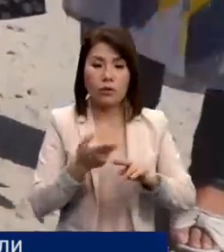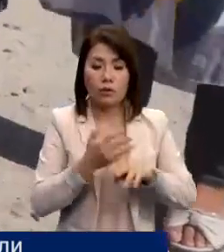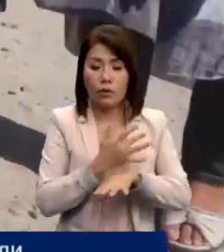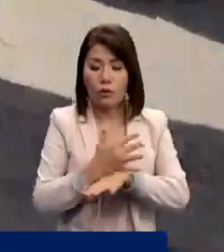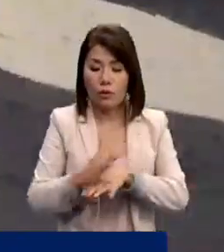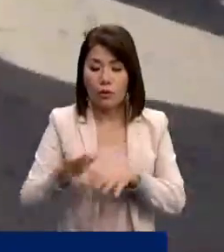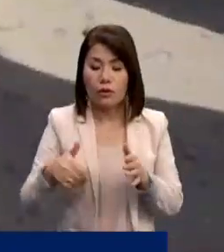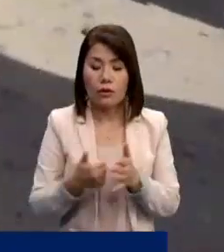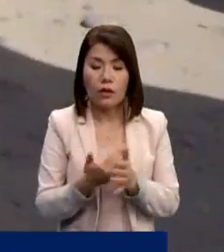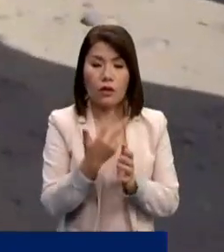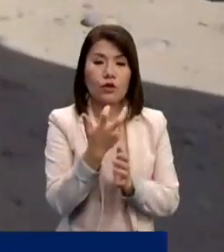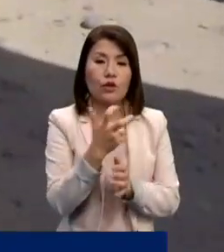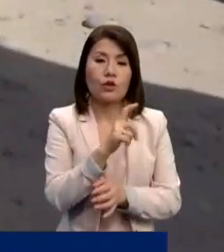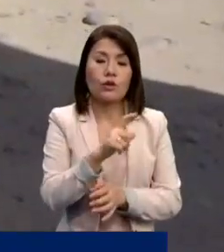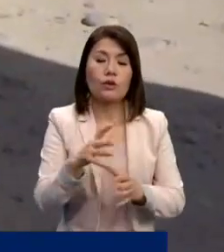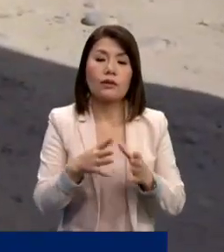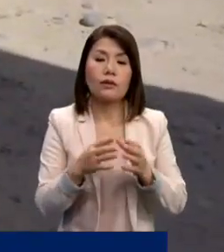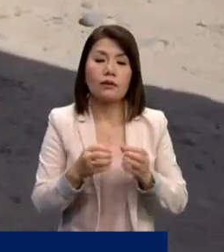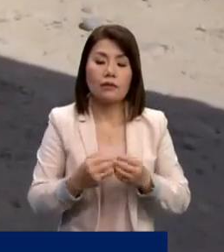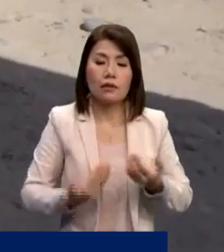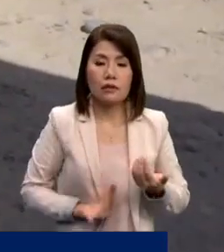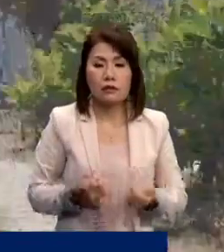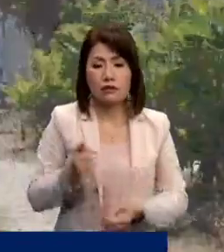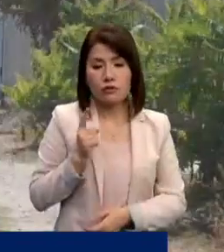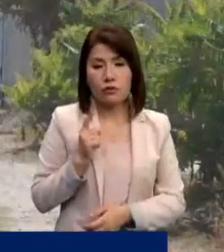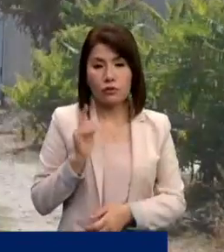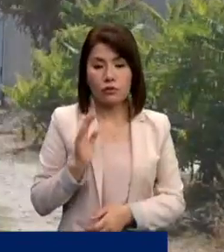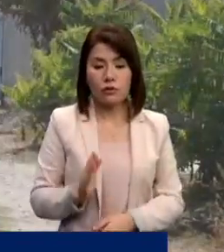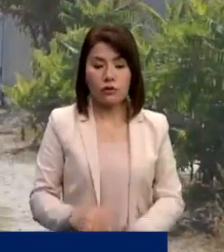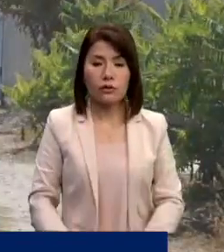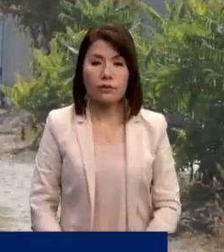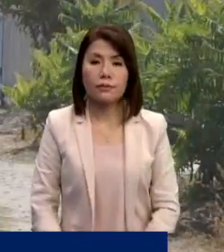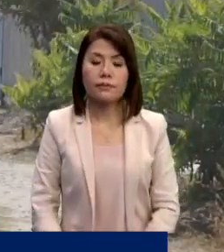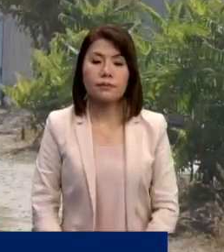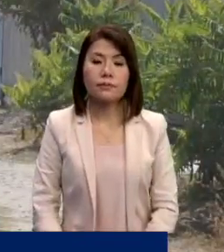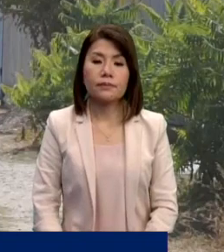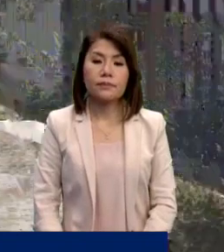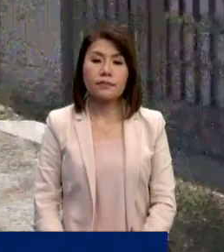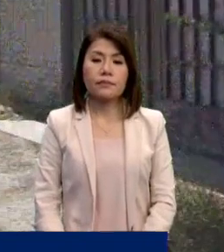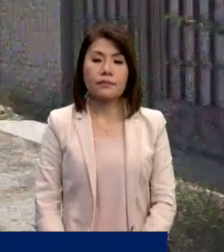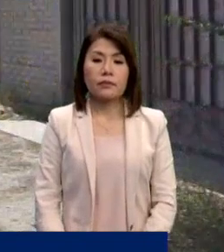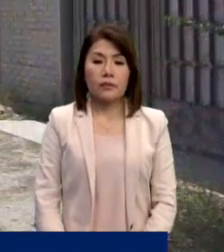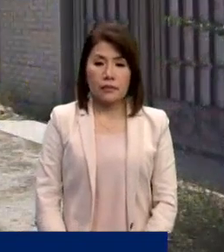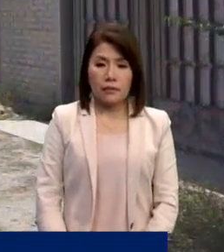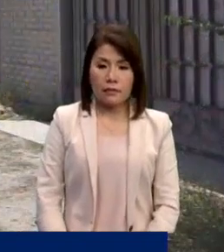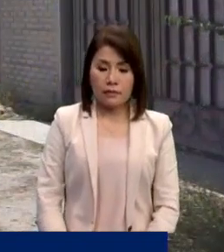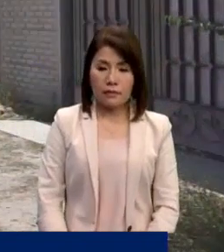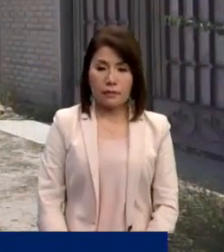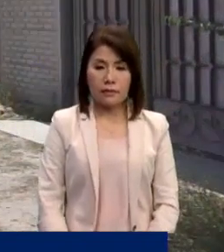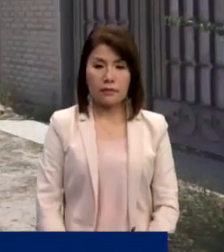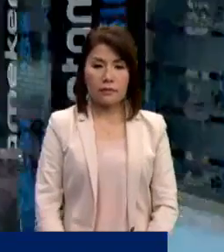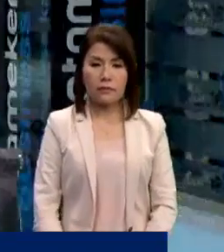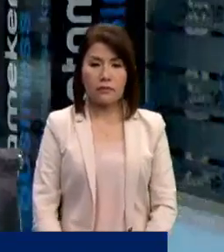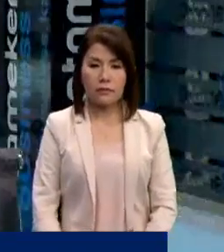осы маңдағы 300 үйдің күтуден басқа амалы жоқ. Нұрлан Асқар, Жанбот Андабаев, Атамекен Бизнес, Тараздан.